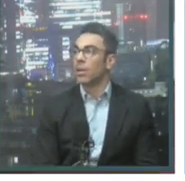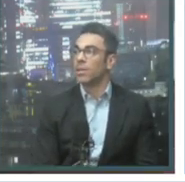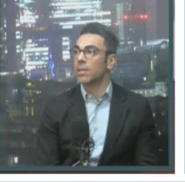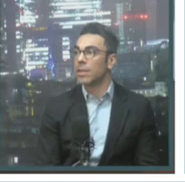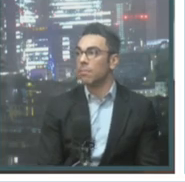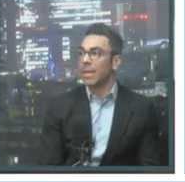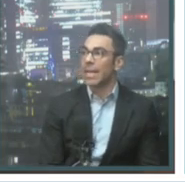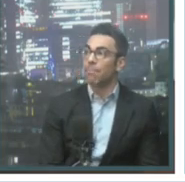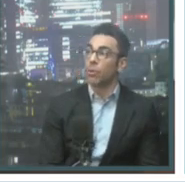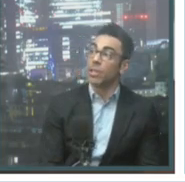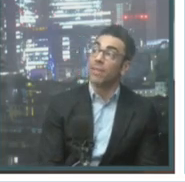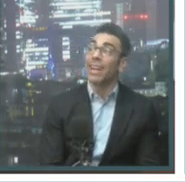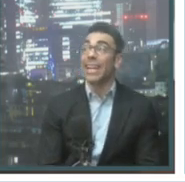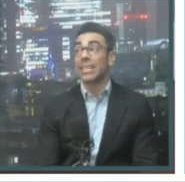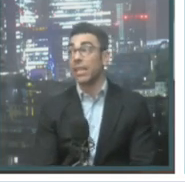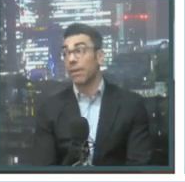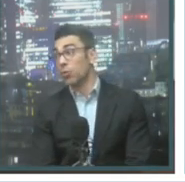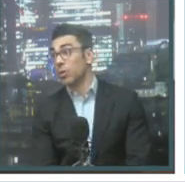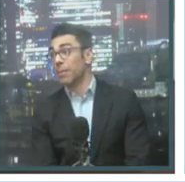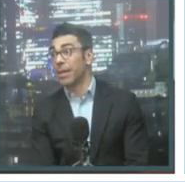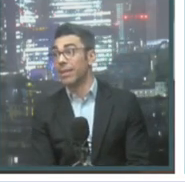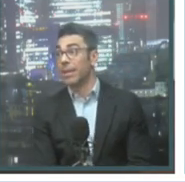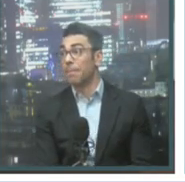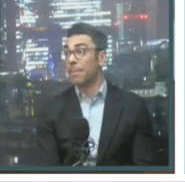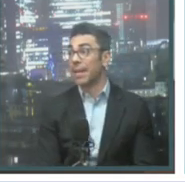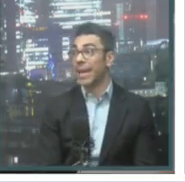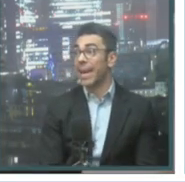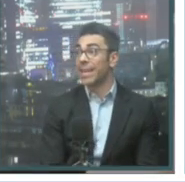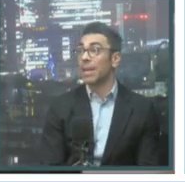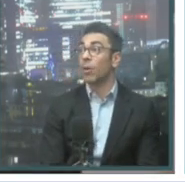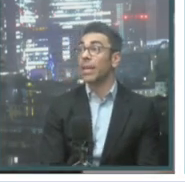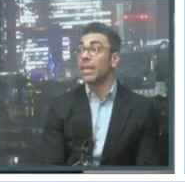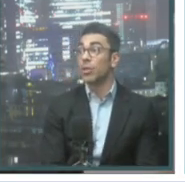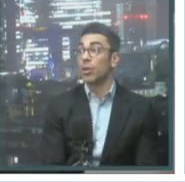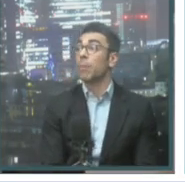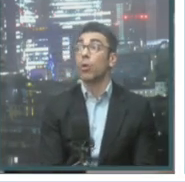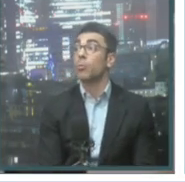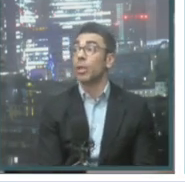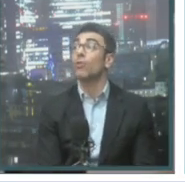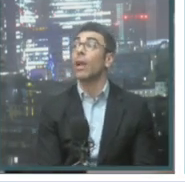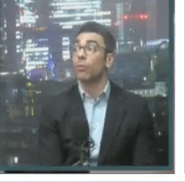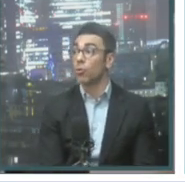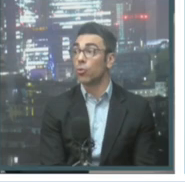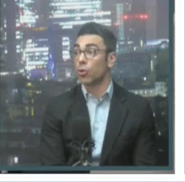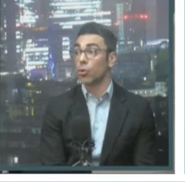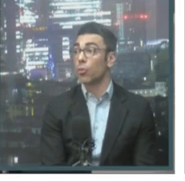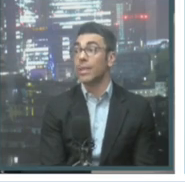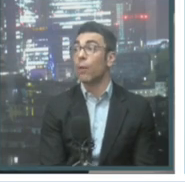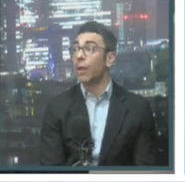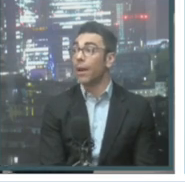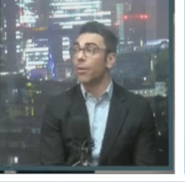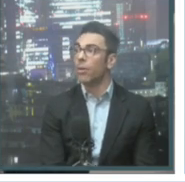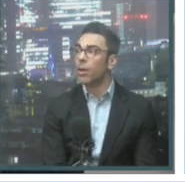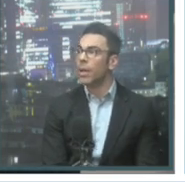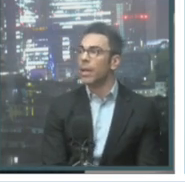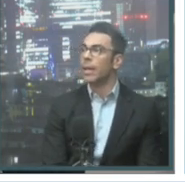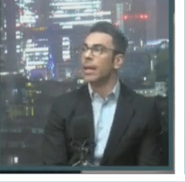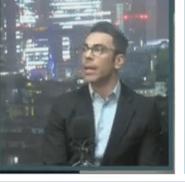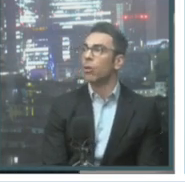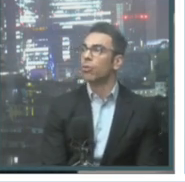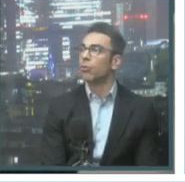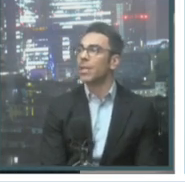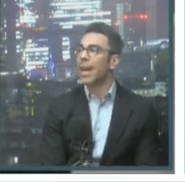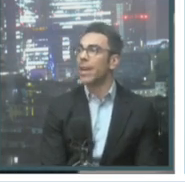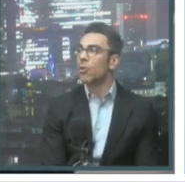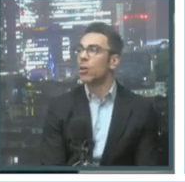in maniera positiva e negativa giustamente perché siamo all'inizio abbiamo incominciato lanus sforzo quindi da un anno e